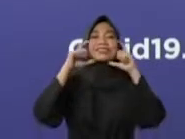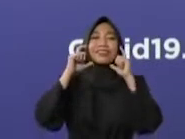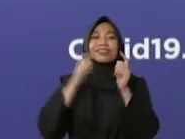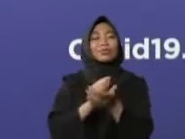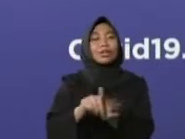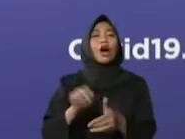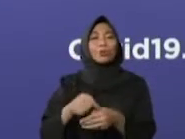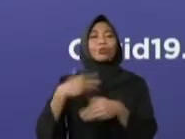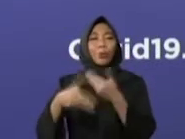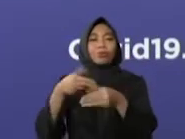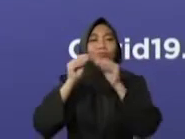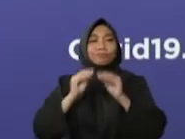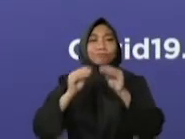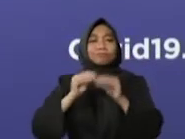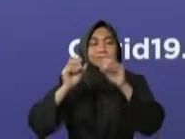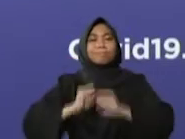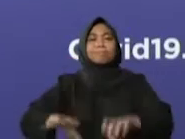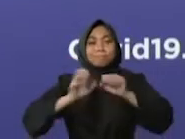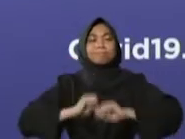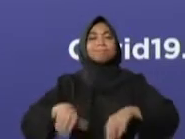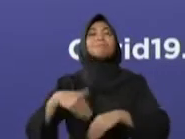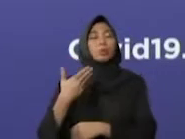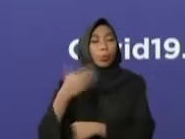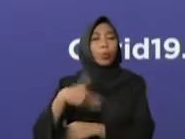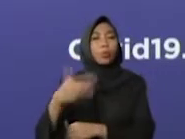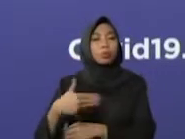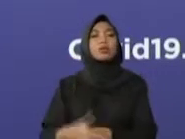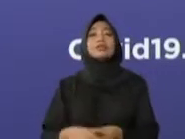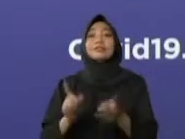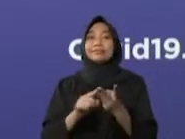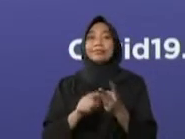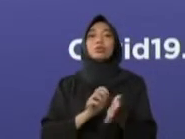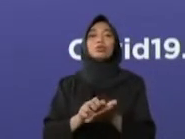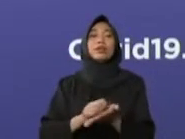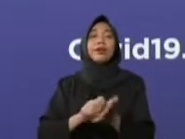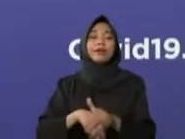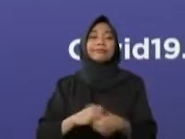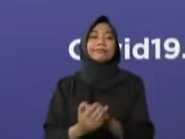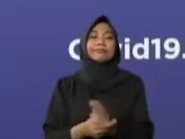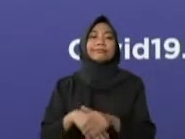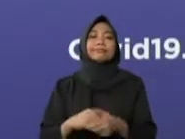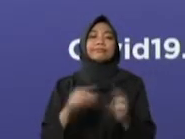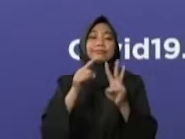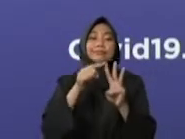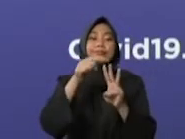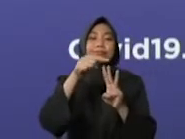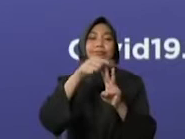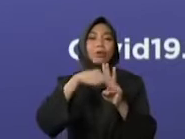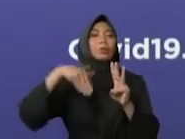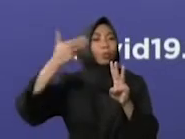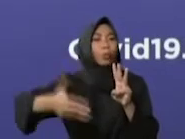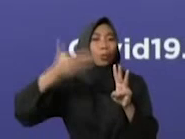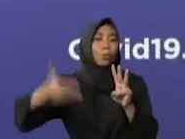terus-menerus kemudian biasakan mencuci tangan Inilah cara-cara yang harus